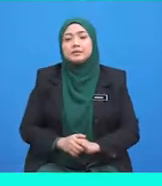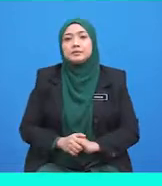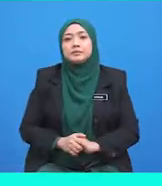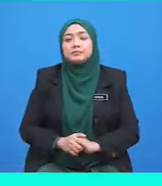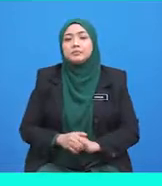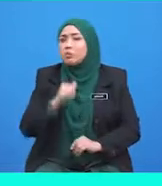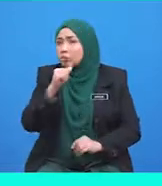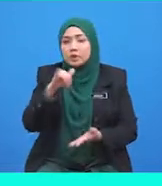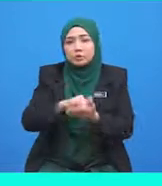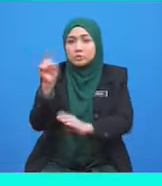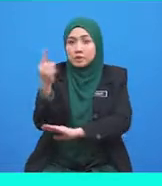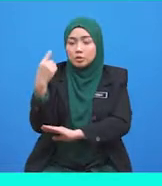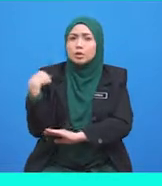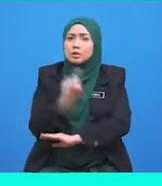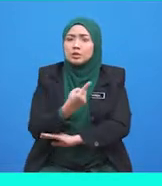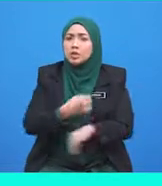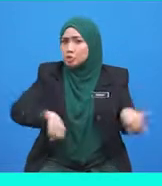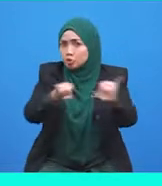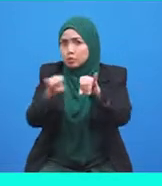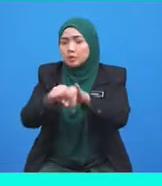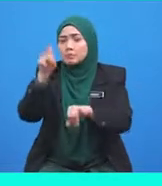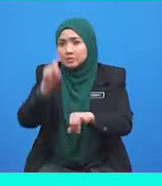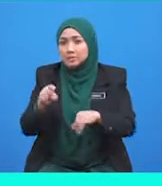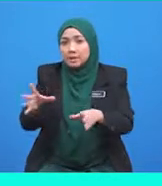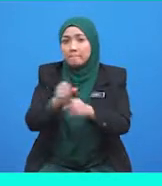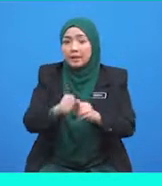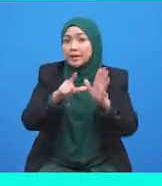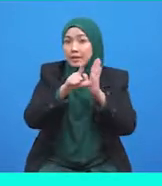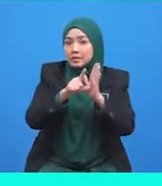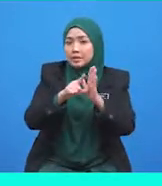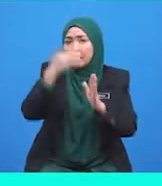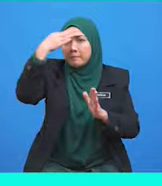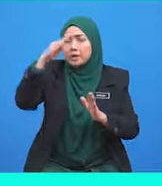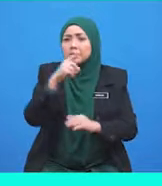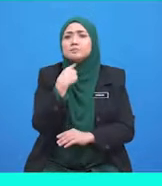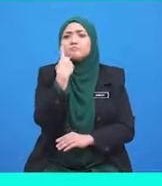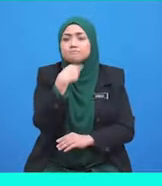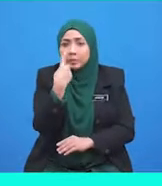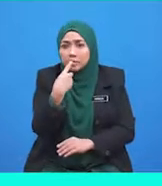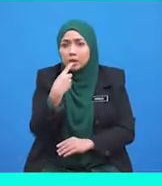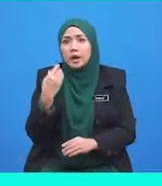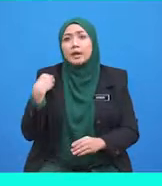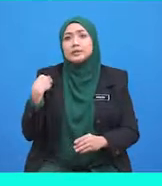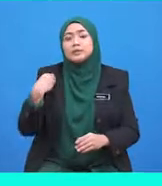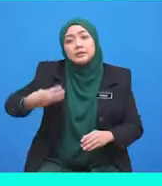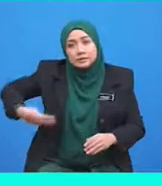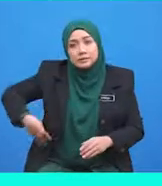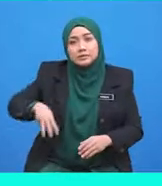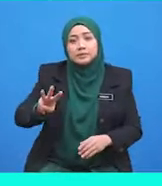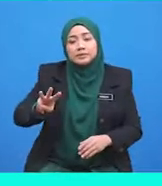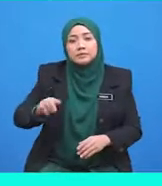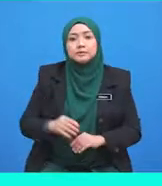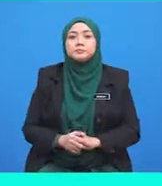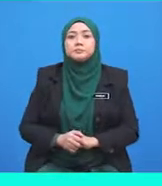Bukan itu sahaja, kita juga mestilah mendapatkan lesen bagi sesiapa memiliki senjata. Di negara